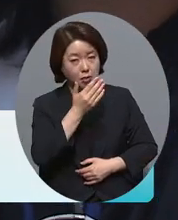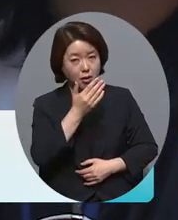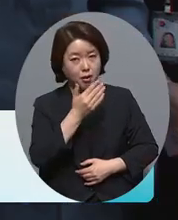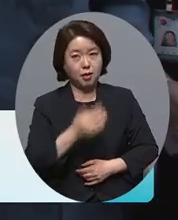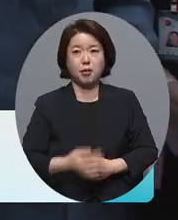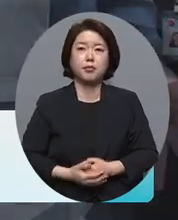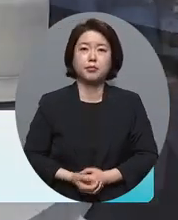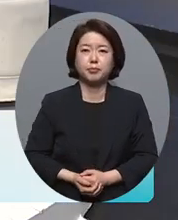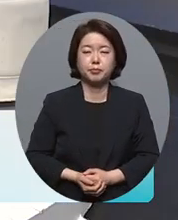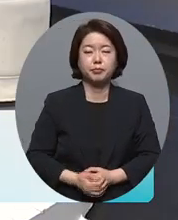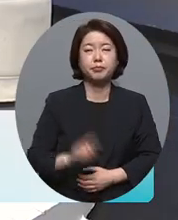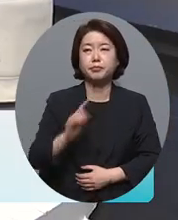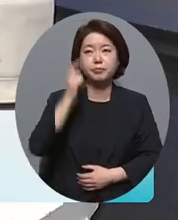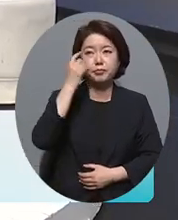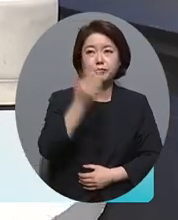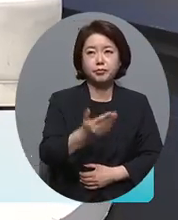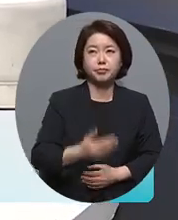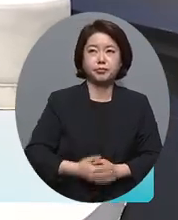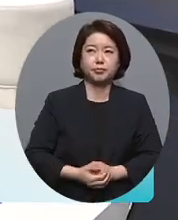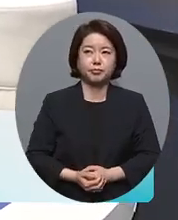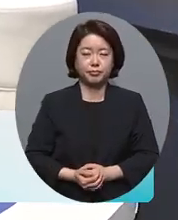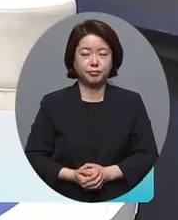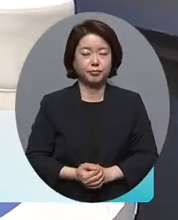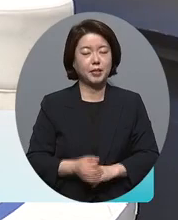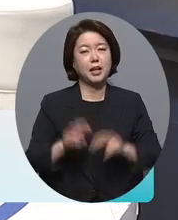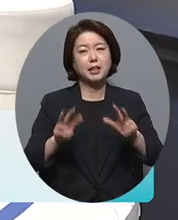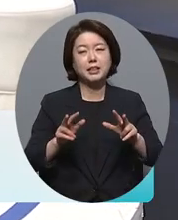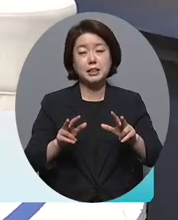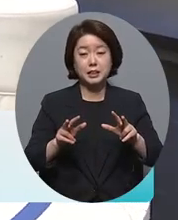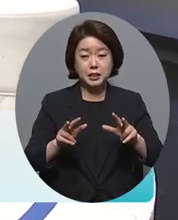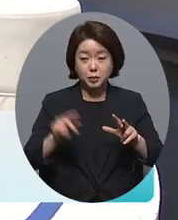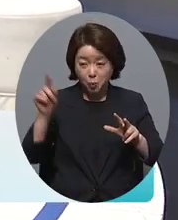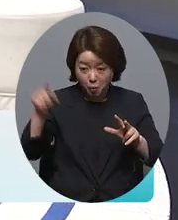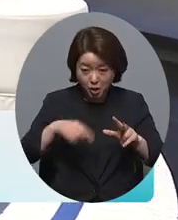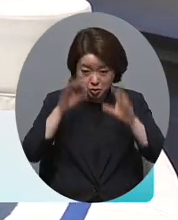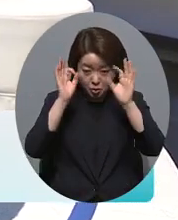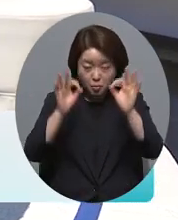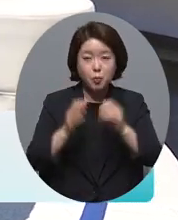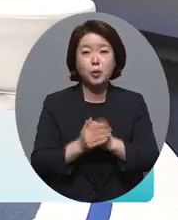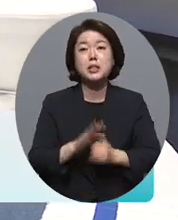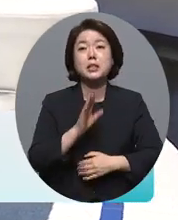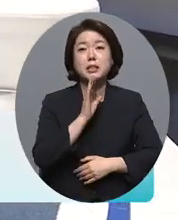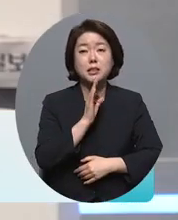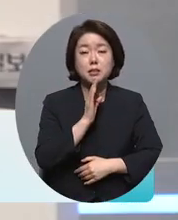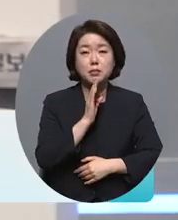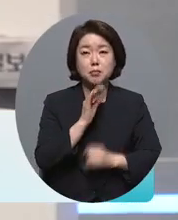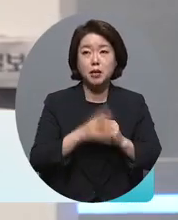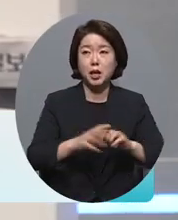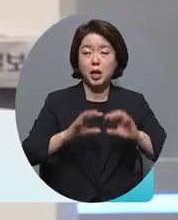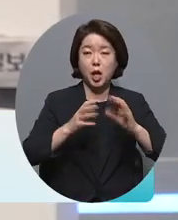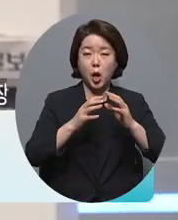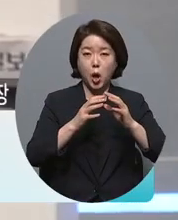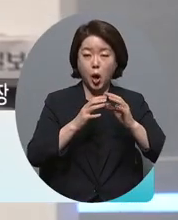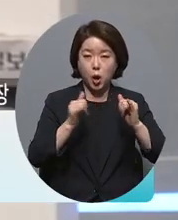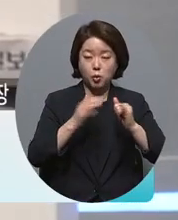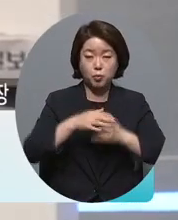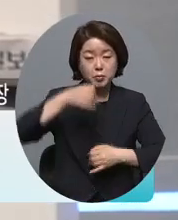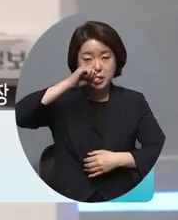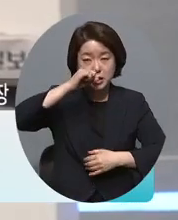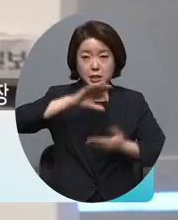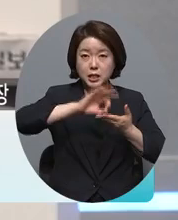생각이 좀 들어서요 어떻습니까 지금 이제 와서 보니까 정말 그 국민 예산을